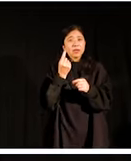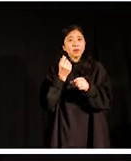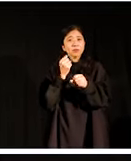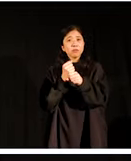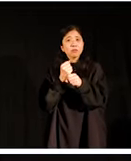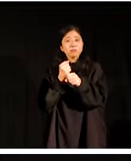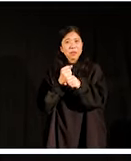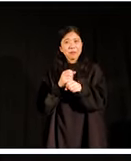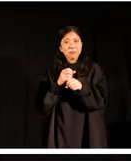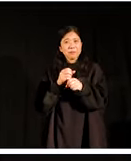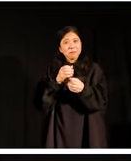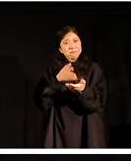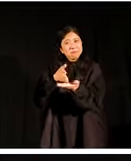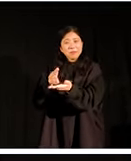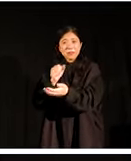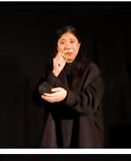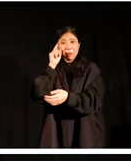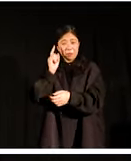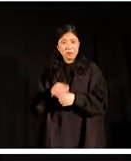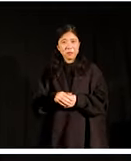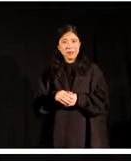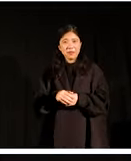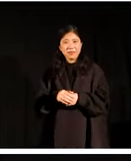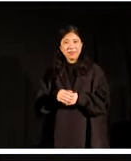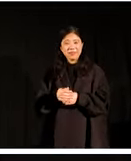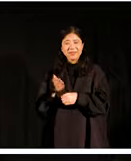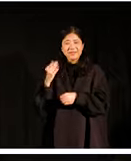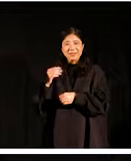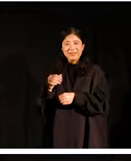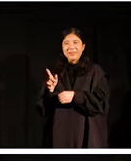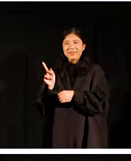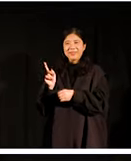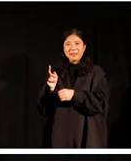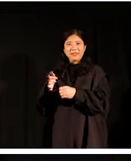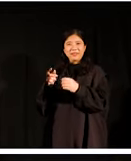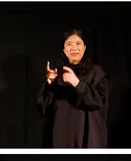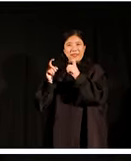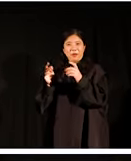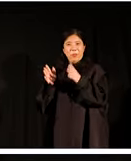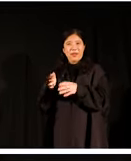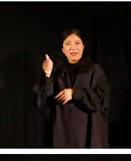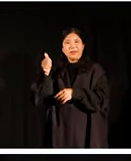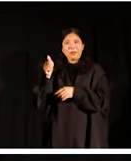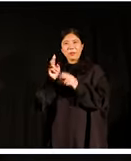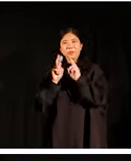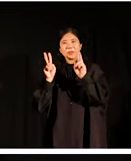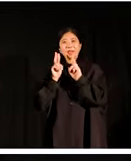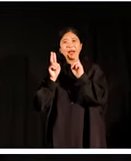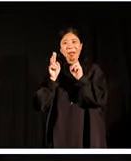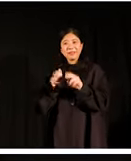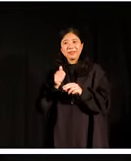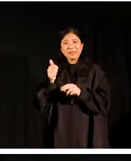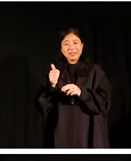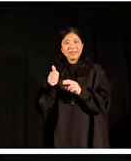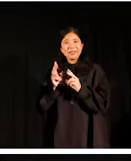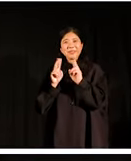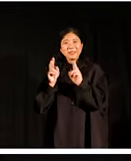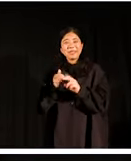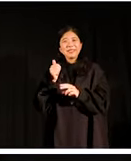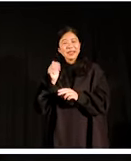話であのありがと白さんの歌歌ね聞きに行ってあのそれであのその歌の意味とかね今